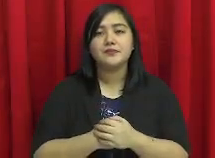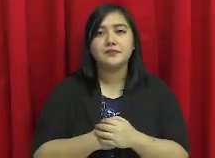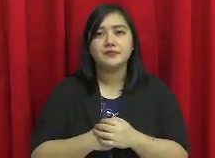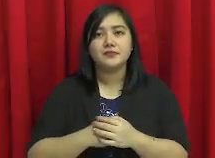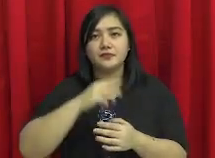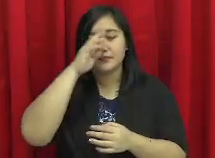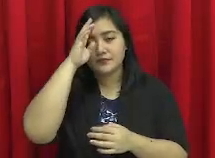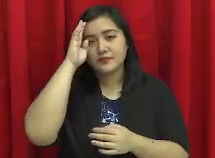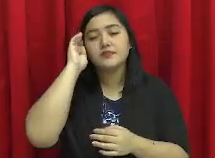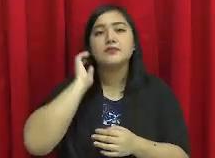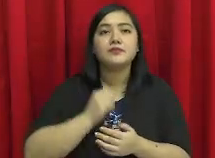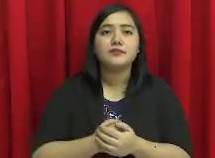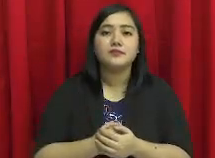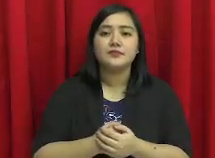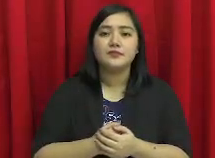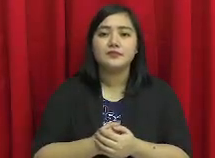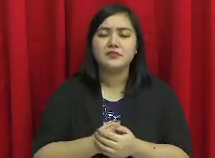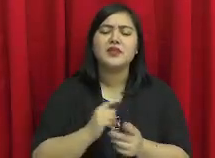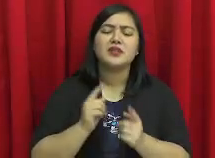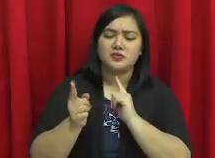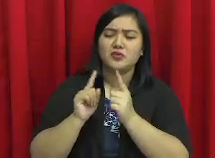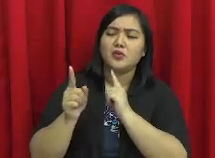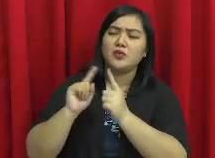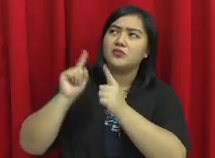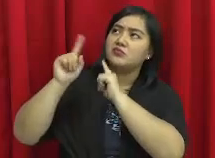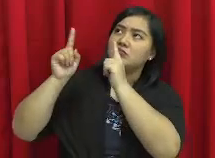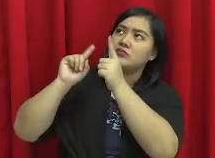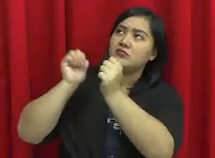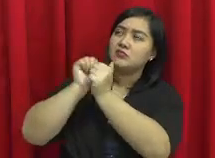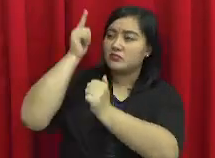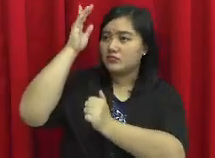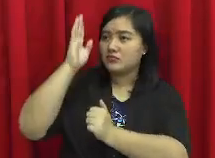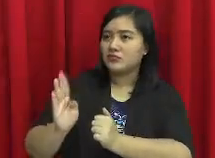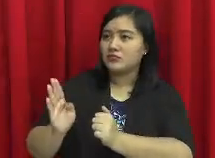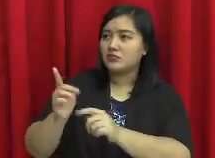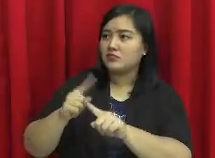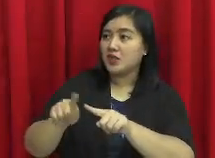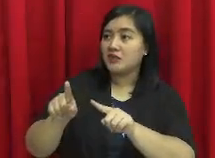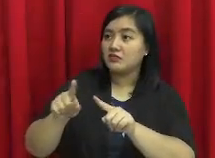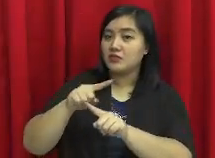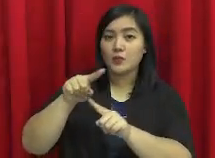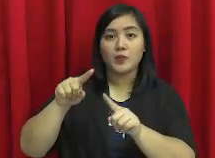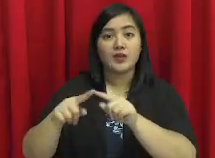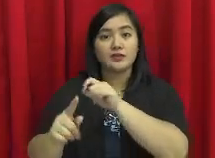yung pag-uusap, nakakapag-usap sila ng Diyos. Pero bakit pagdating na sa ganito,